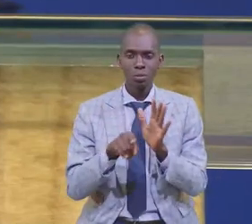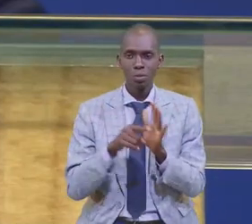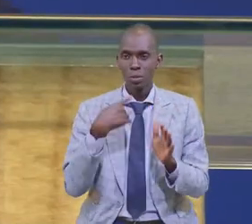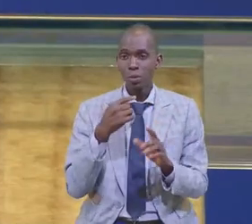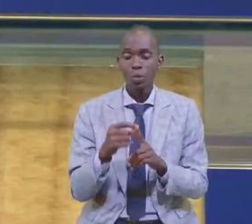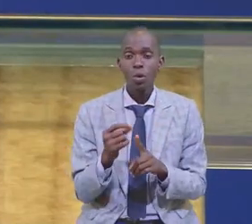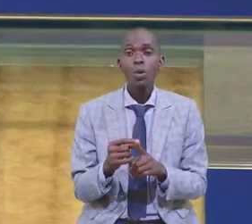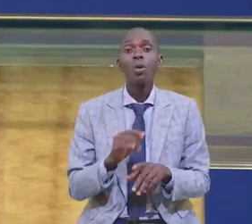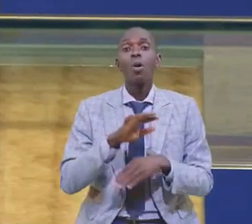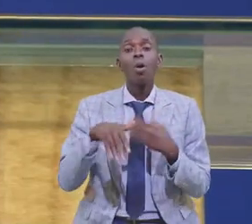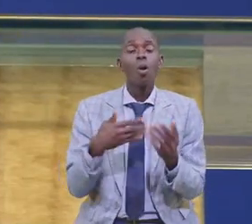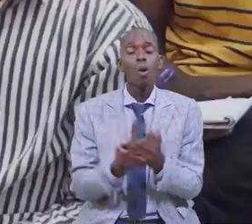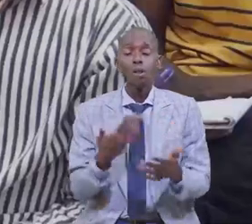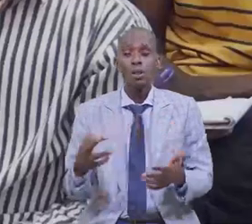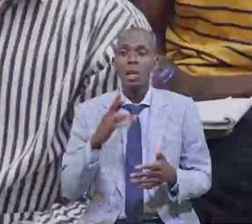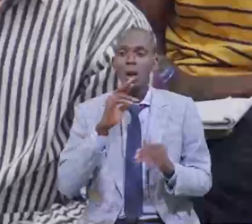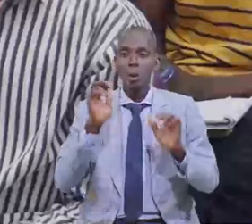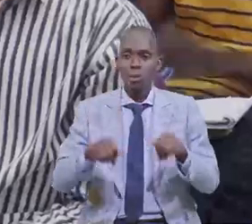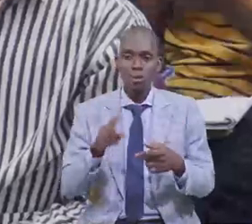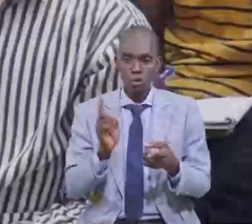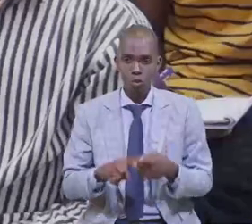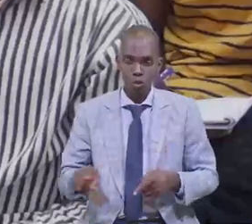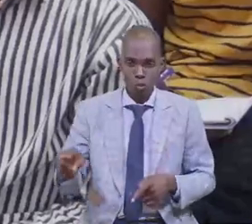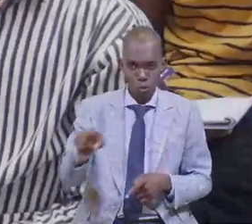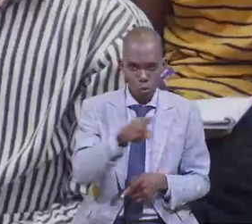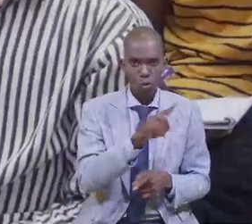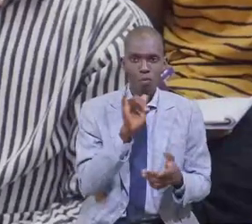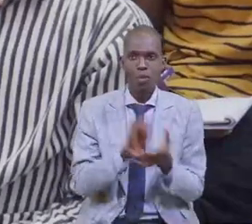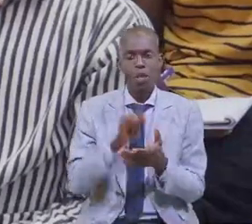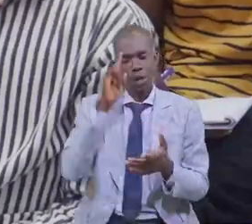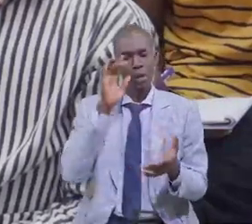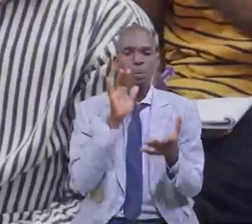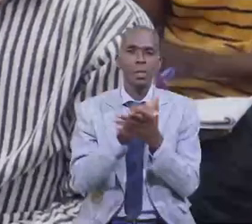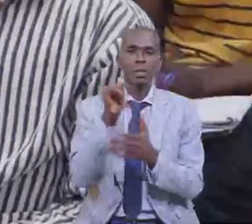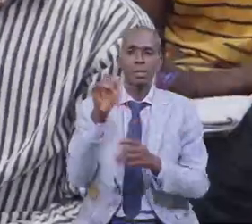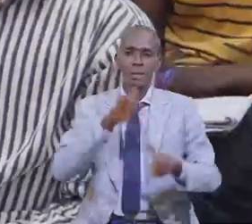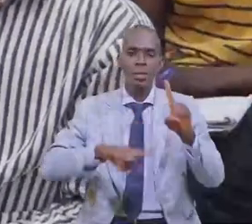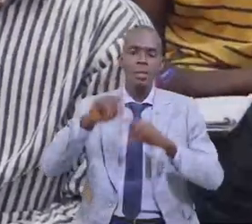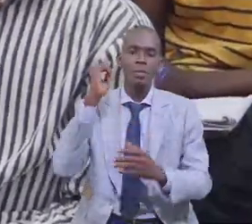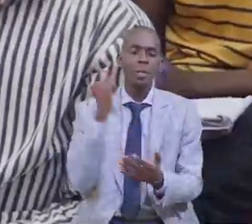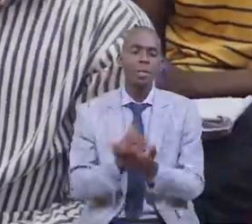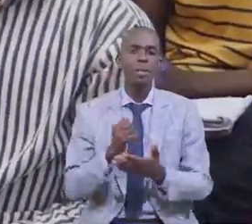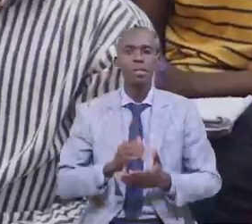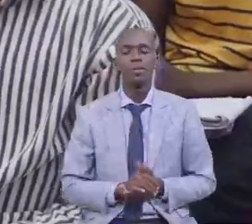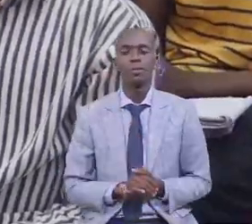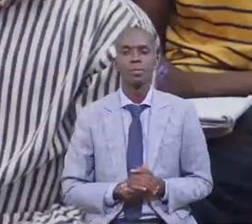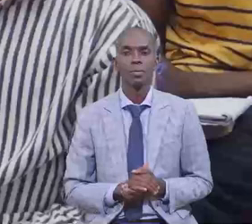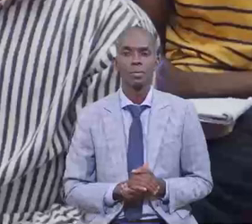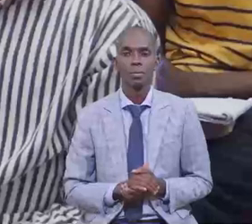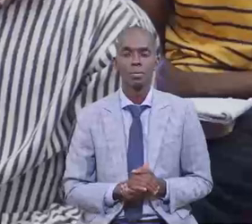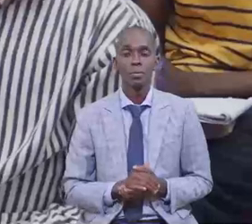possible à celui qui croit. Amen. Donnez un bon amen au Seigneur.